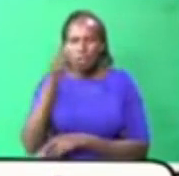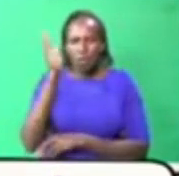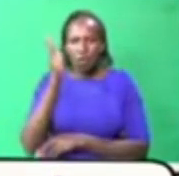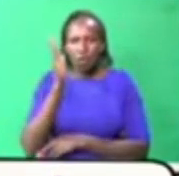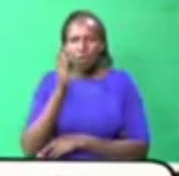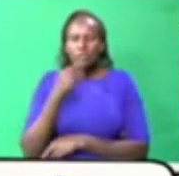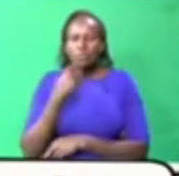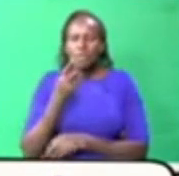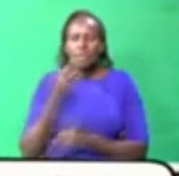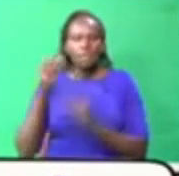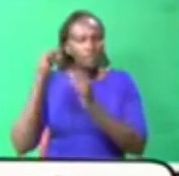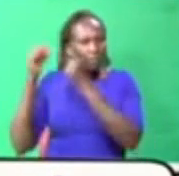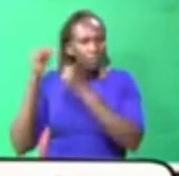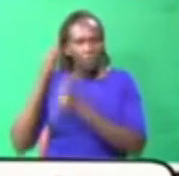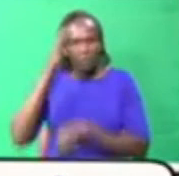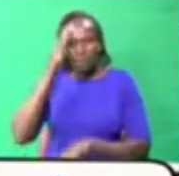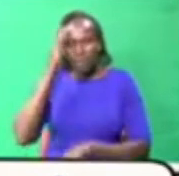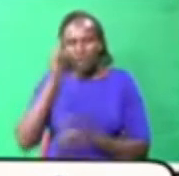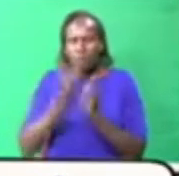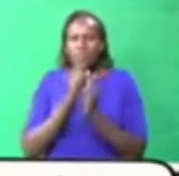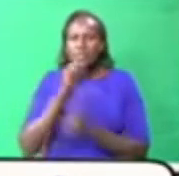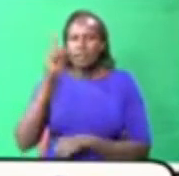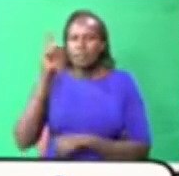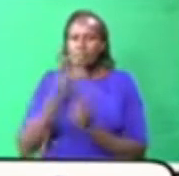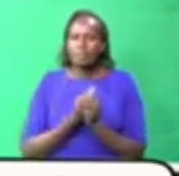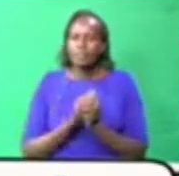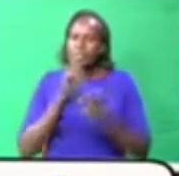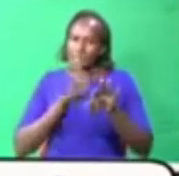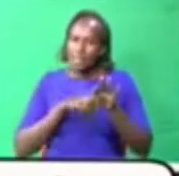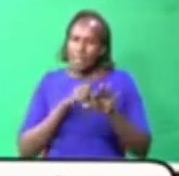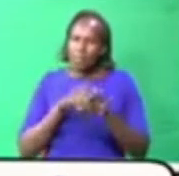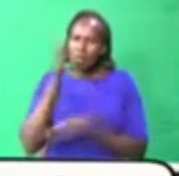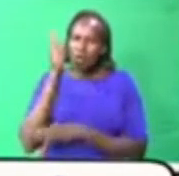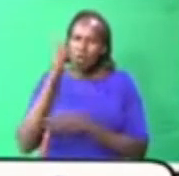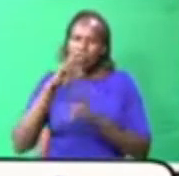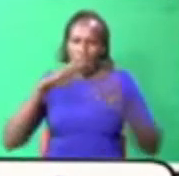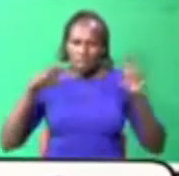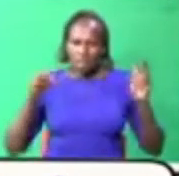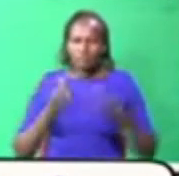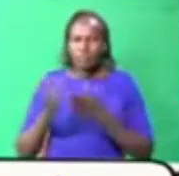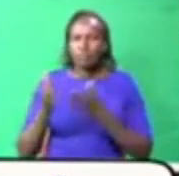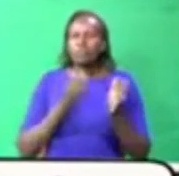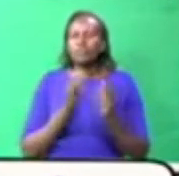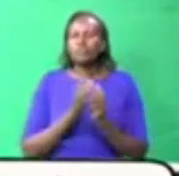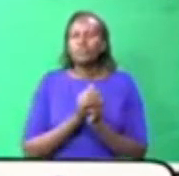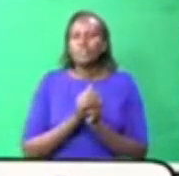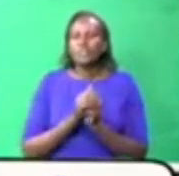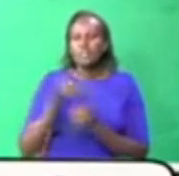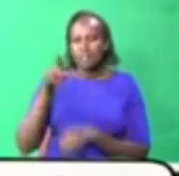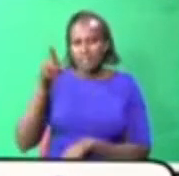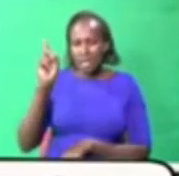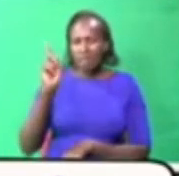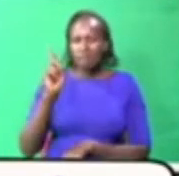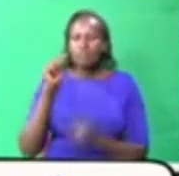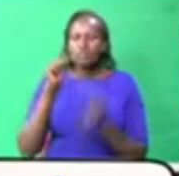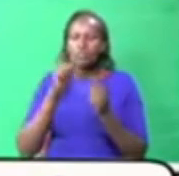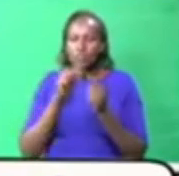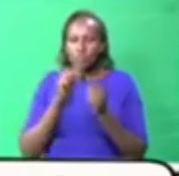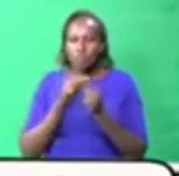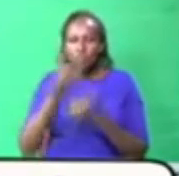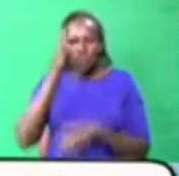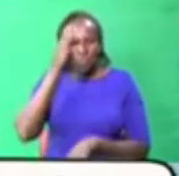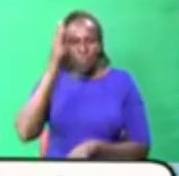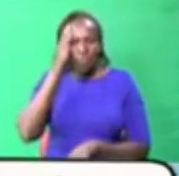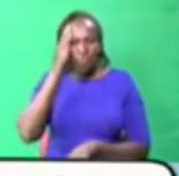Generation to Identify with Him. Wakati Mungu hutafuta nafasi yake mwenyewe kuji identify